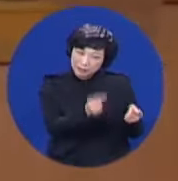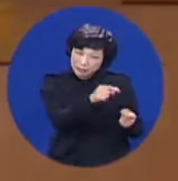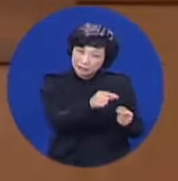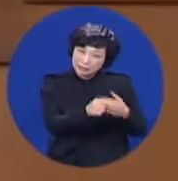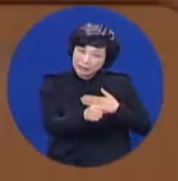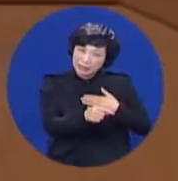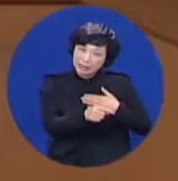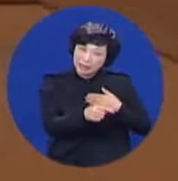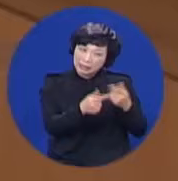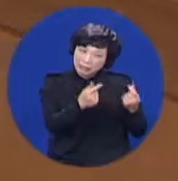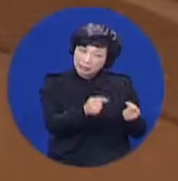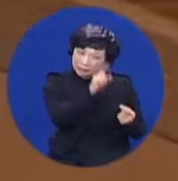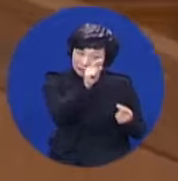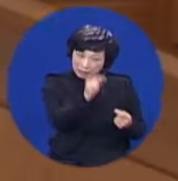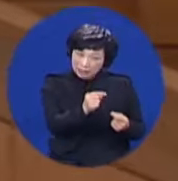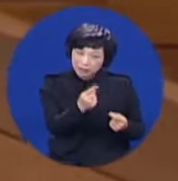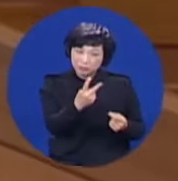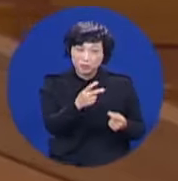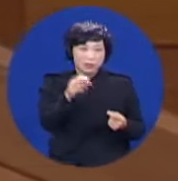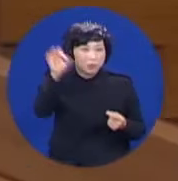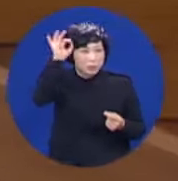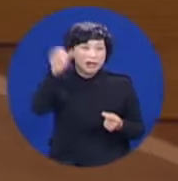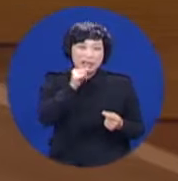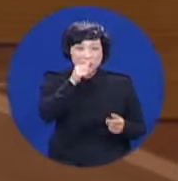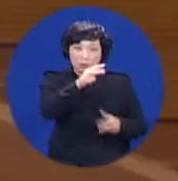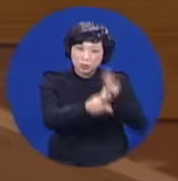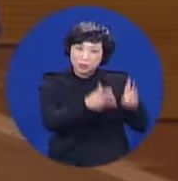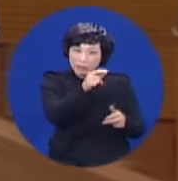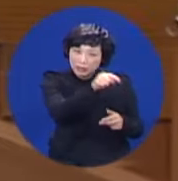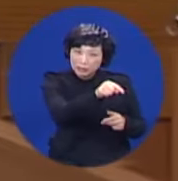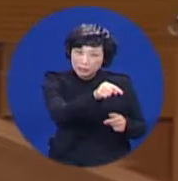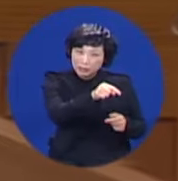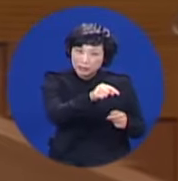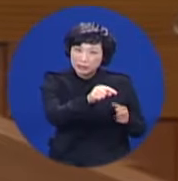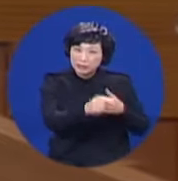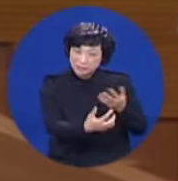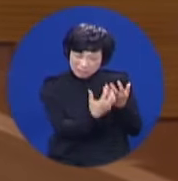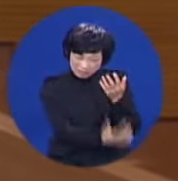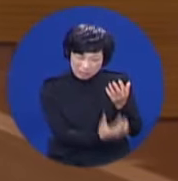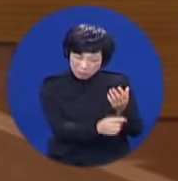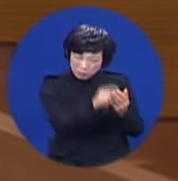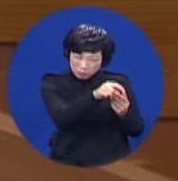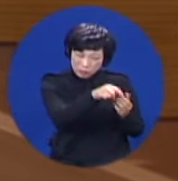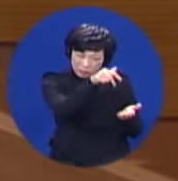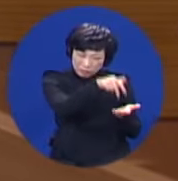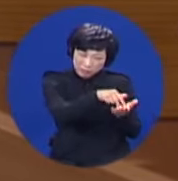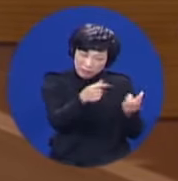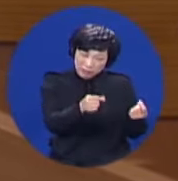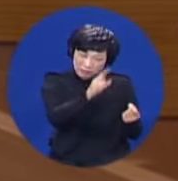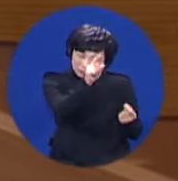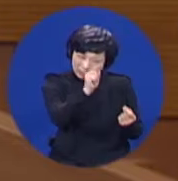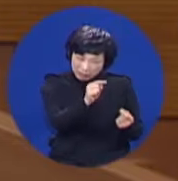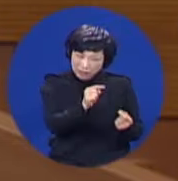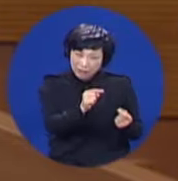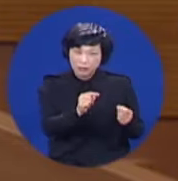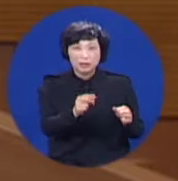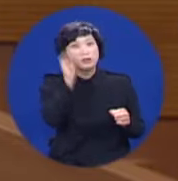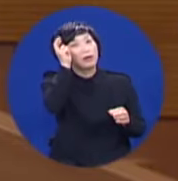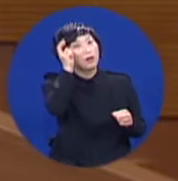속에 들어가는 것 같을까? 할 수는 있어요. 그러나 성령으로 지옥을 아는